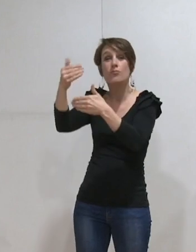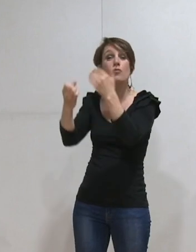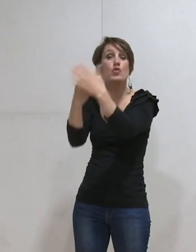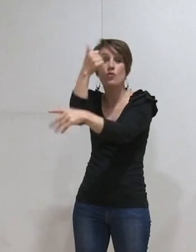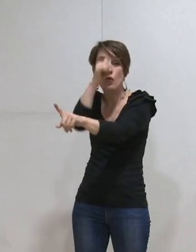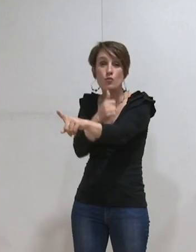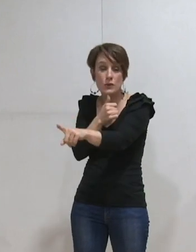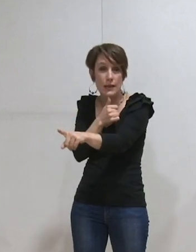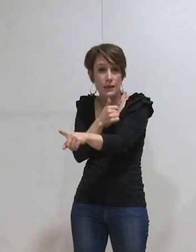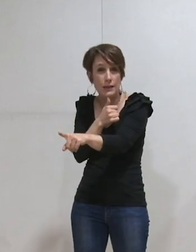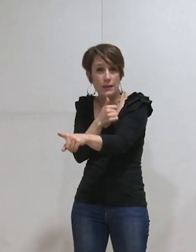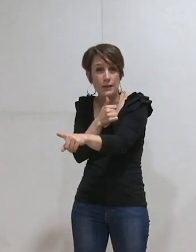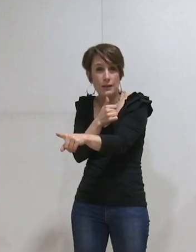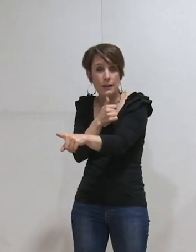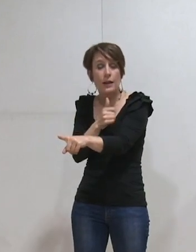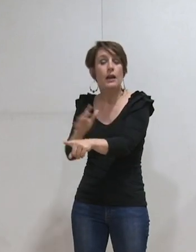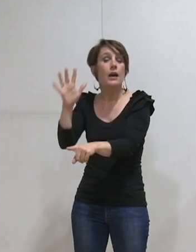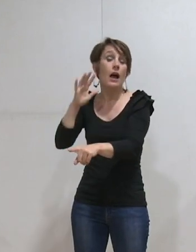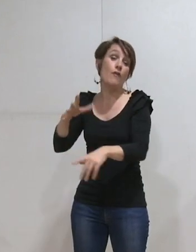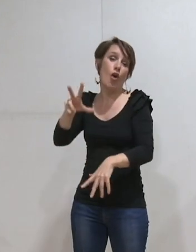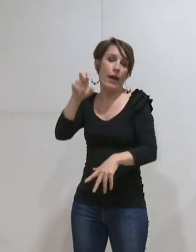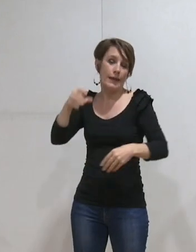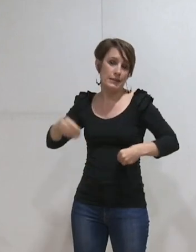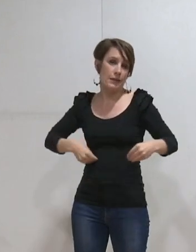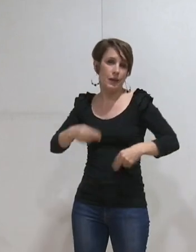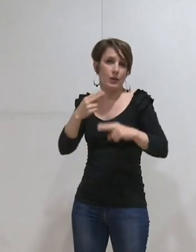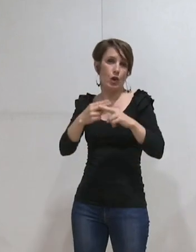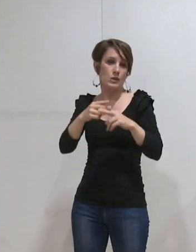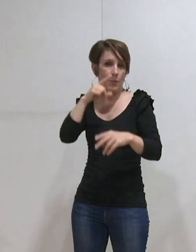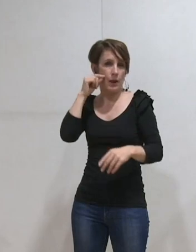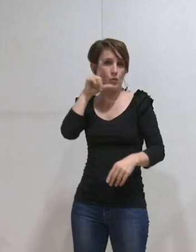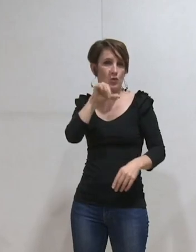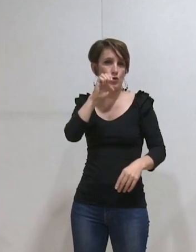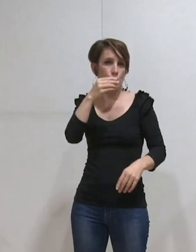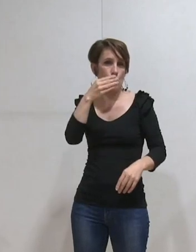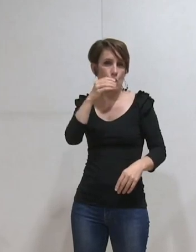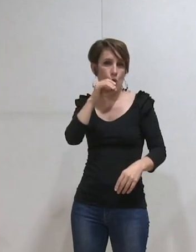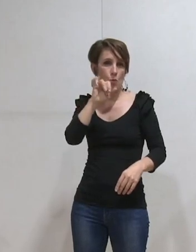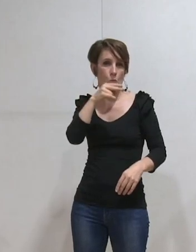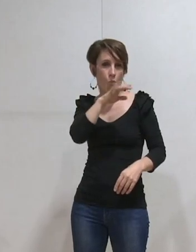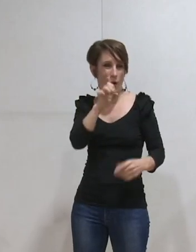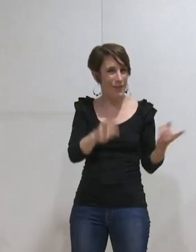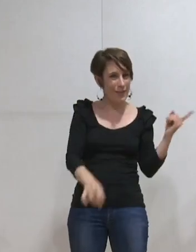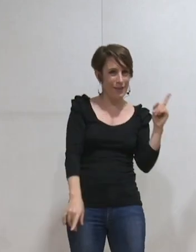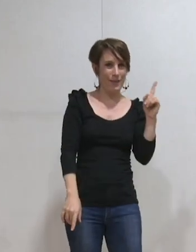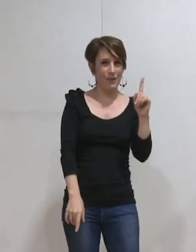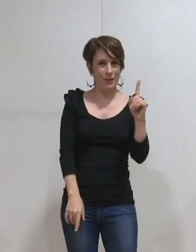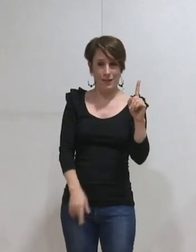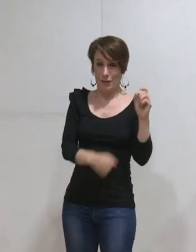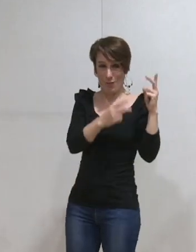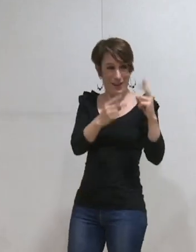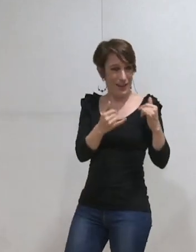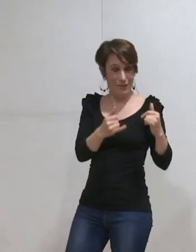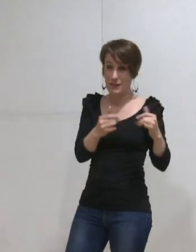alors le conservateur en chef qui était Serge Lemoine qui quand il est arrivé ici a vu a découvert le projet du musée de peinture